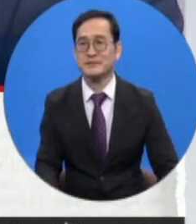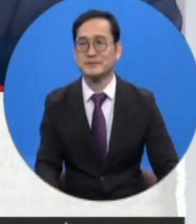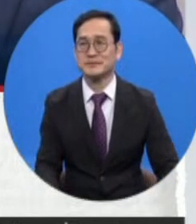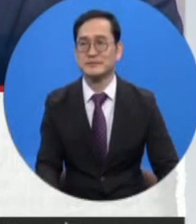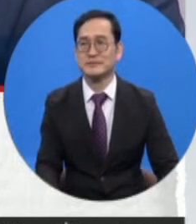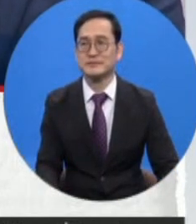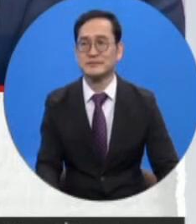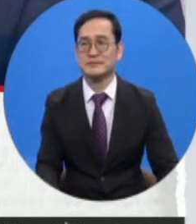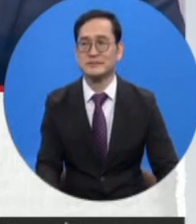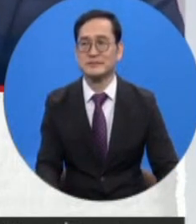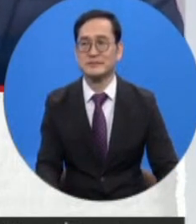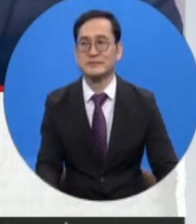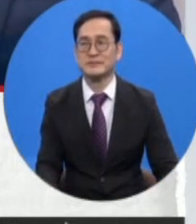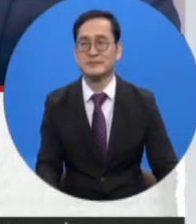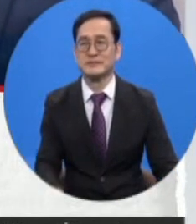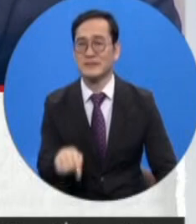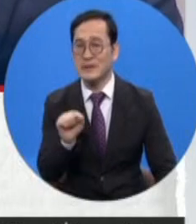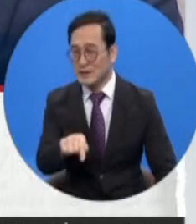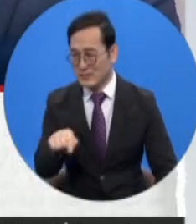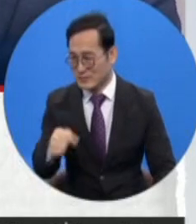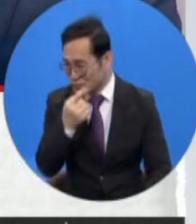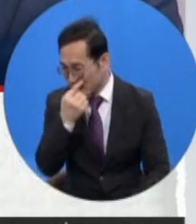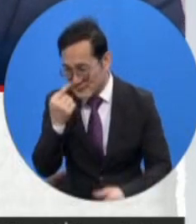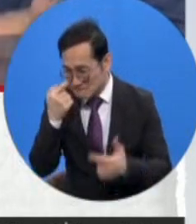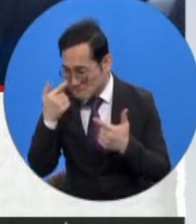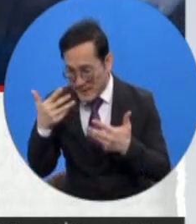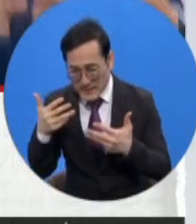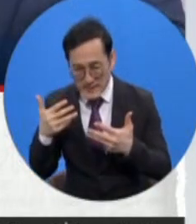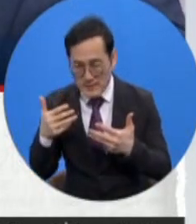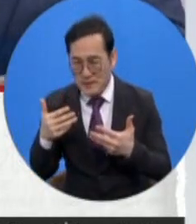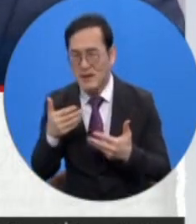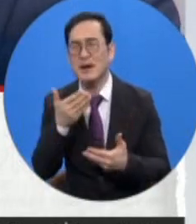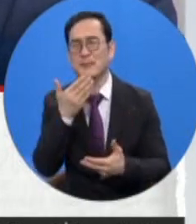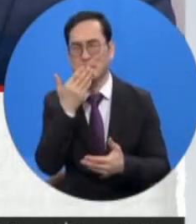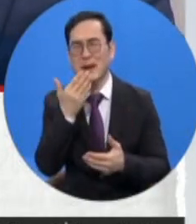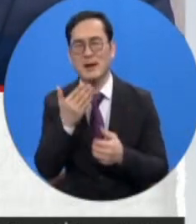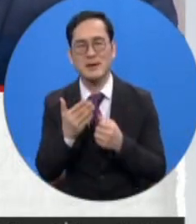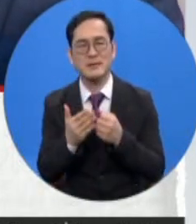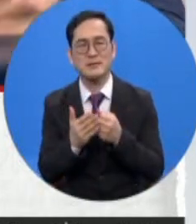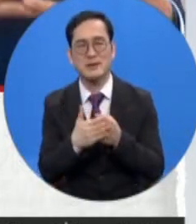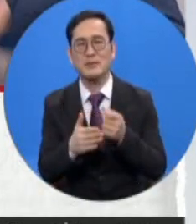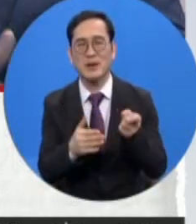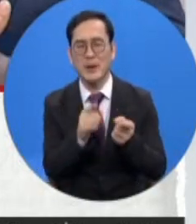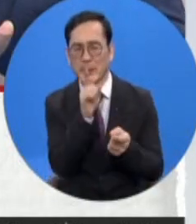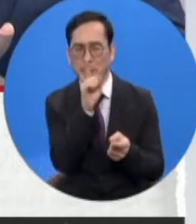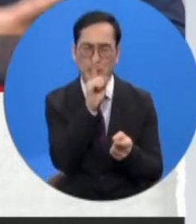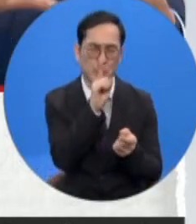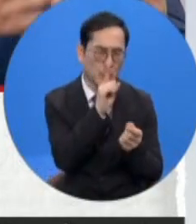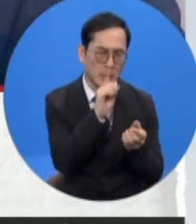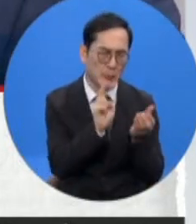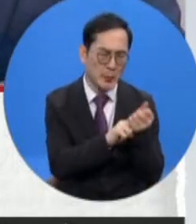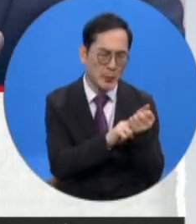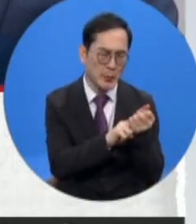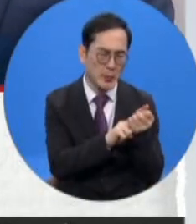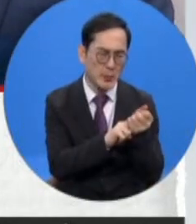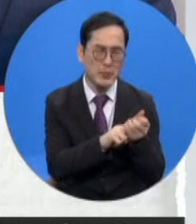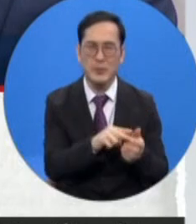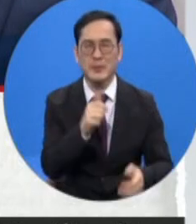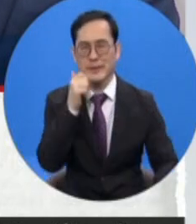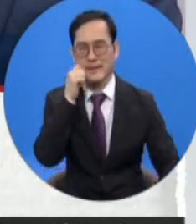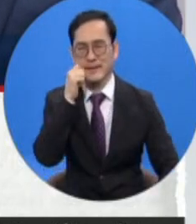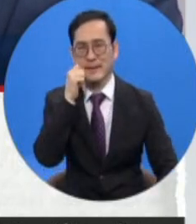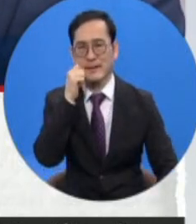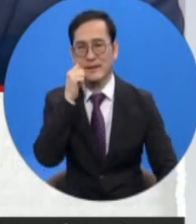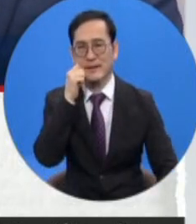것처럼 은폐하려고 해서 은폐될 수 없는 사실이라면 깨끗하게 공식적으로 뭐 재건까지 도박한 것도 그렇고